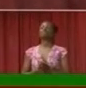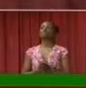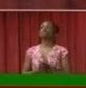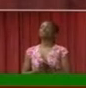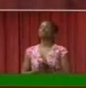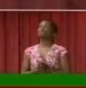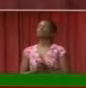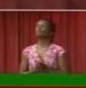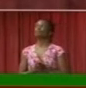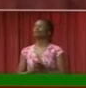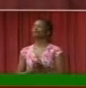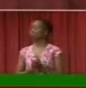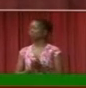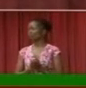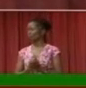Et